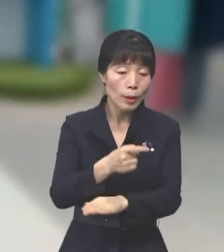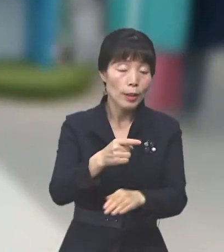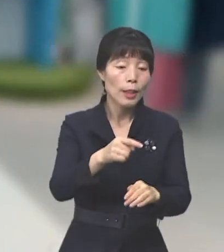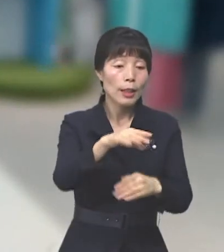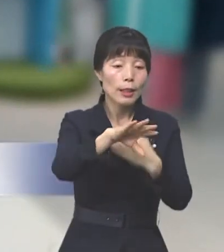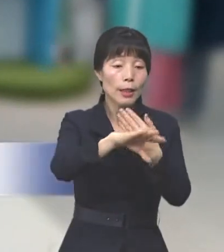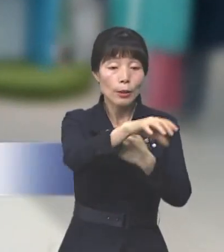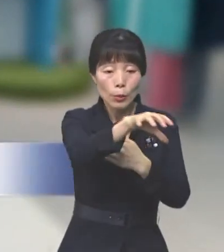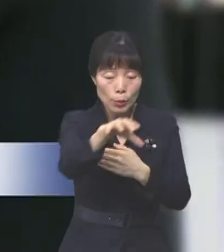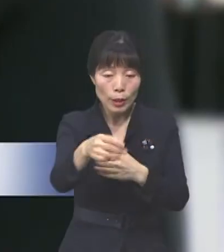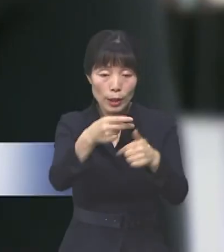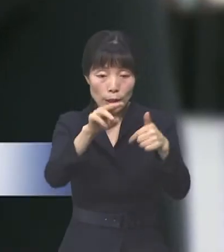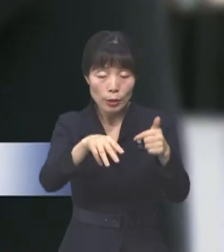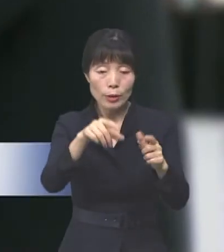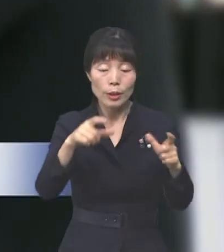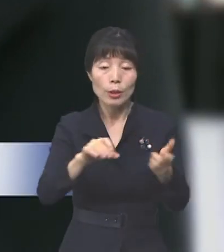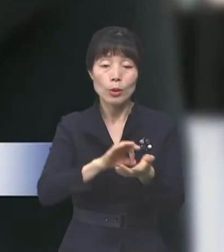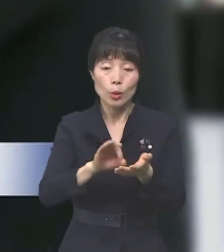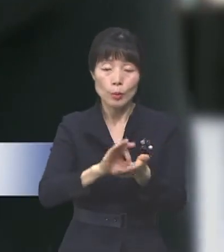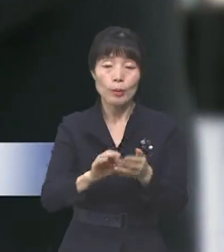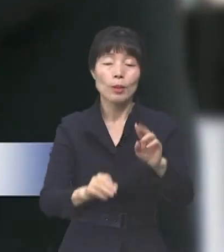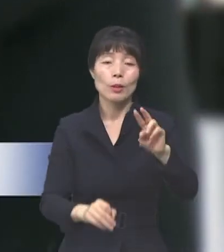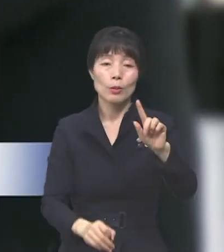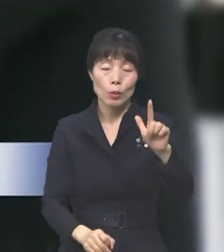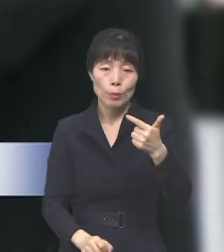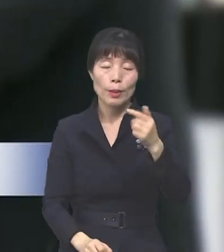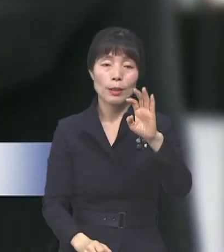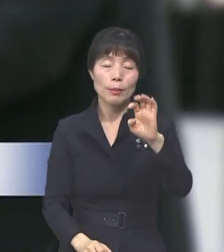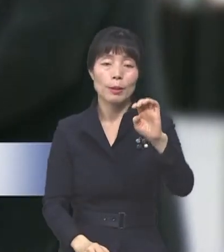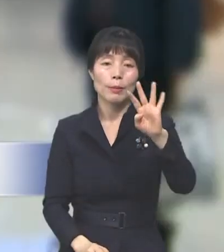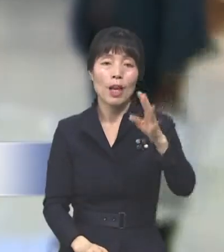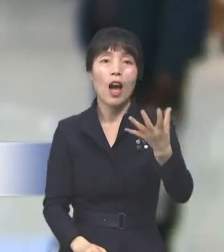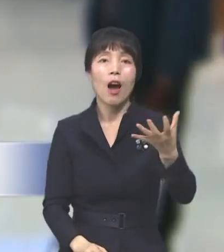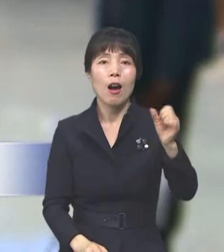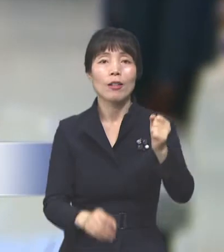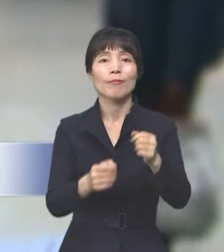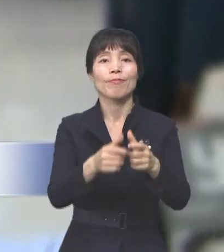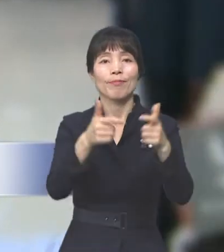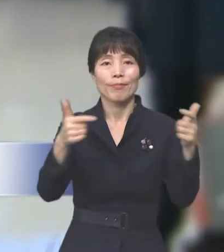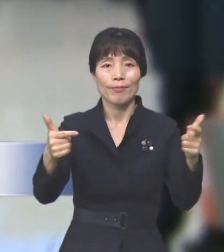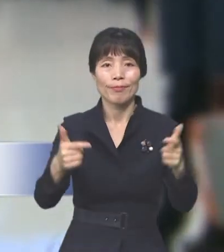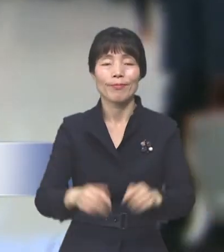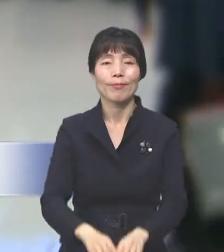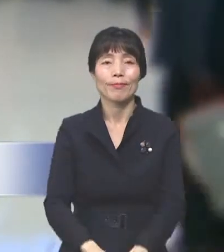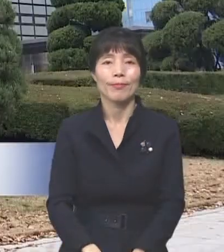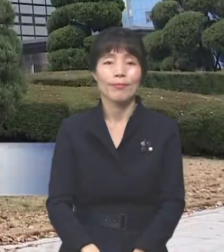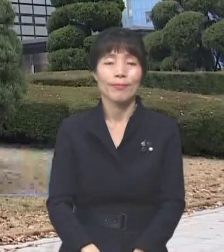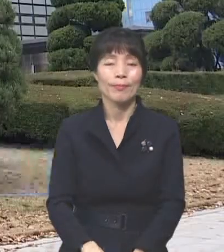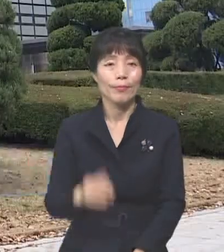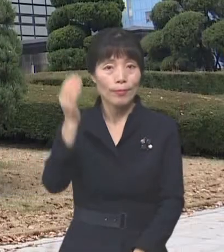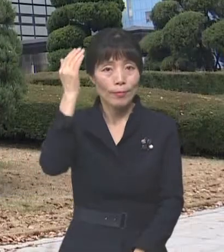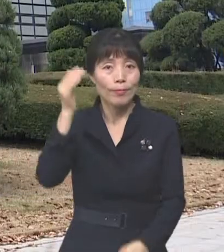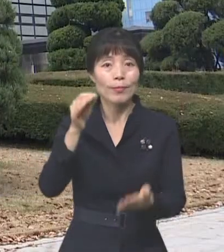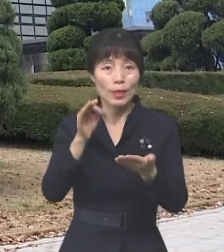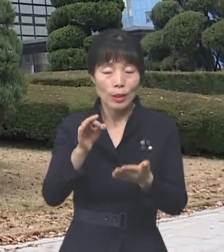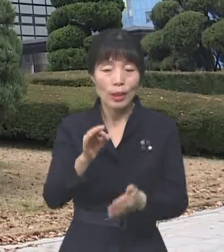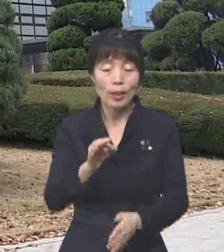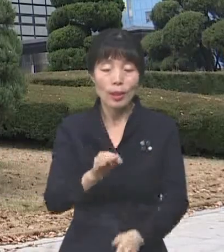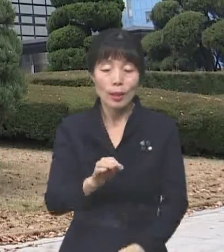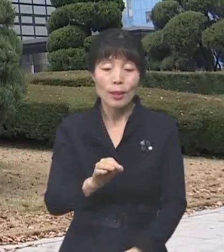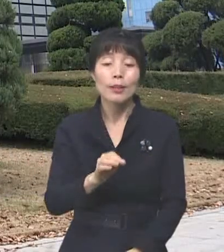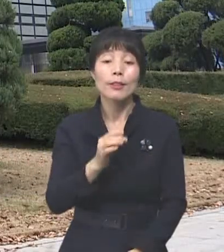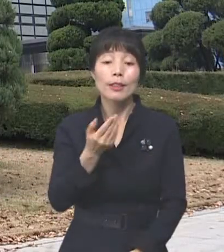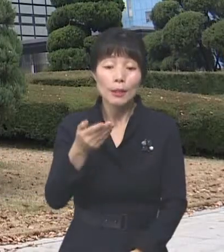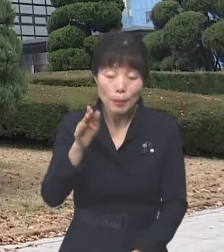지역 시민들의 인천 지역 소비는 634억 원 증가했다고 밝혔습니다. 한국은행은 다만 이런